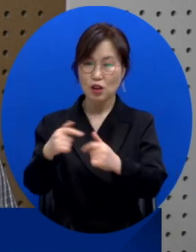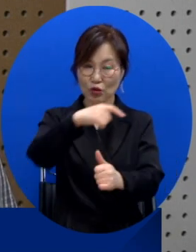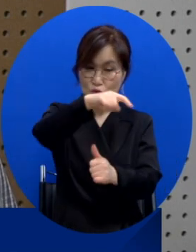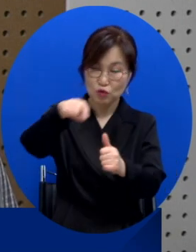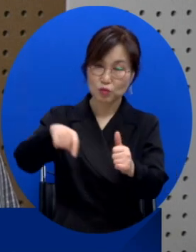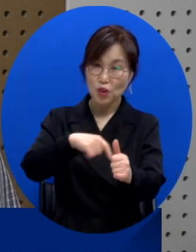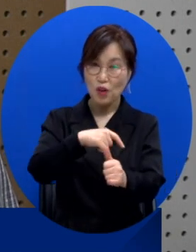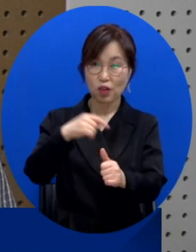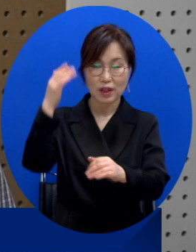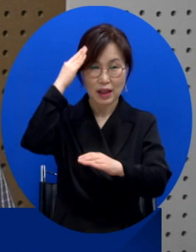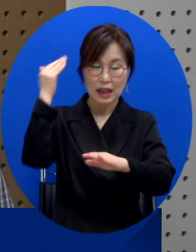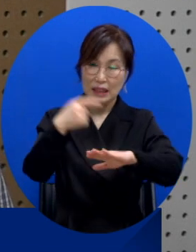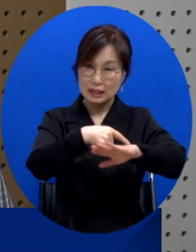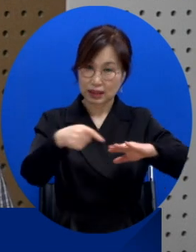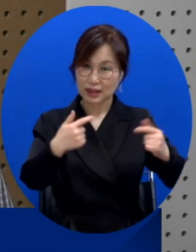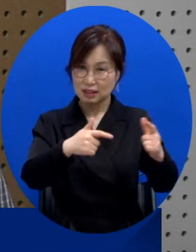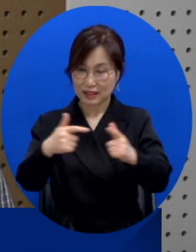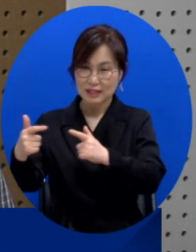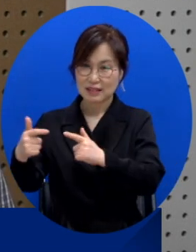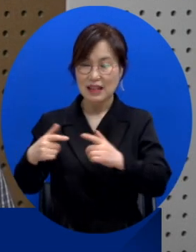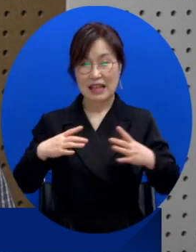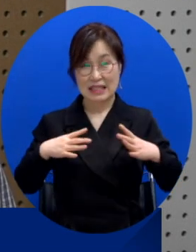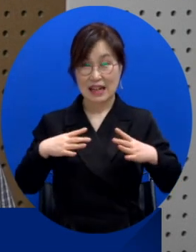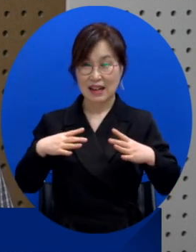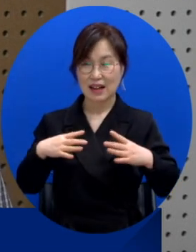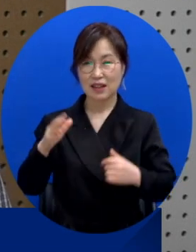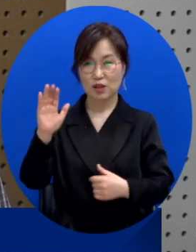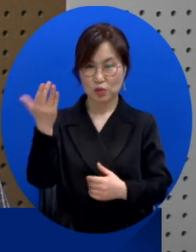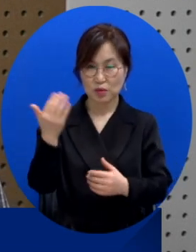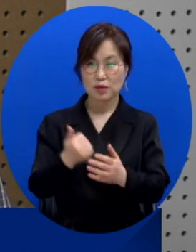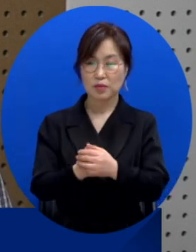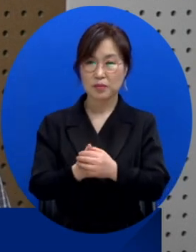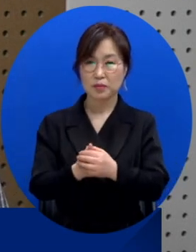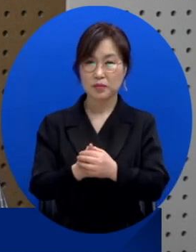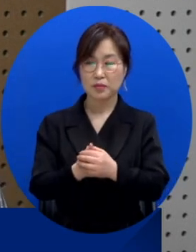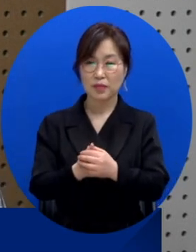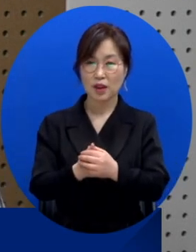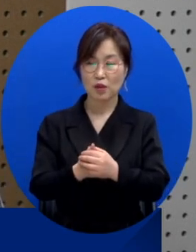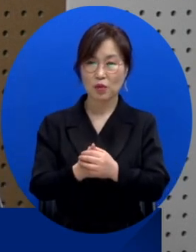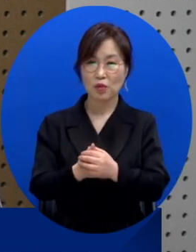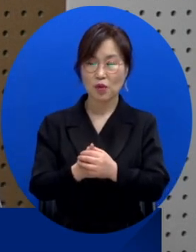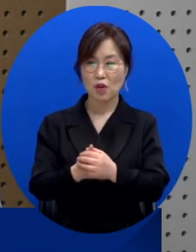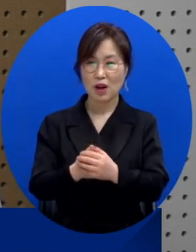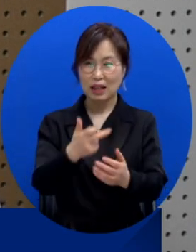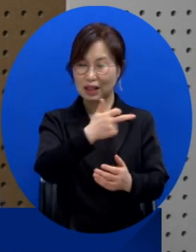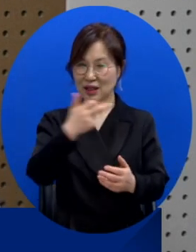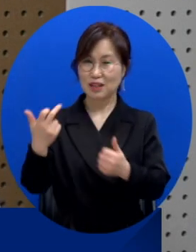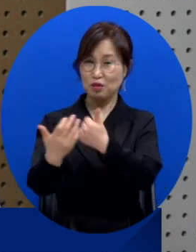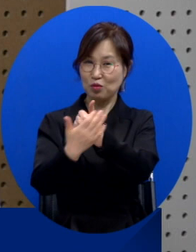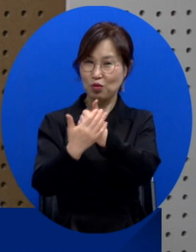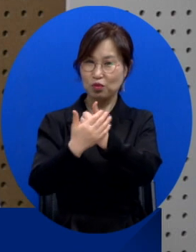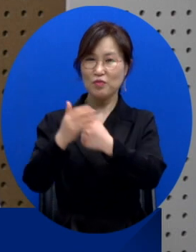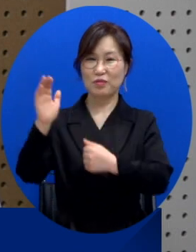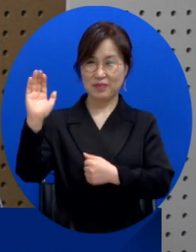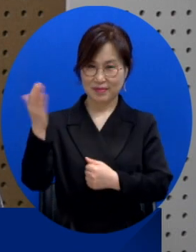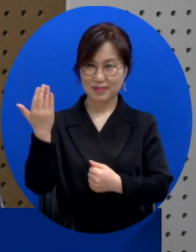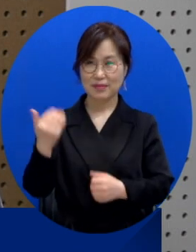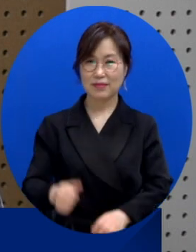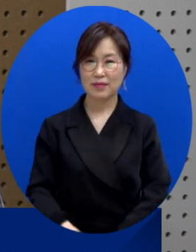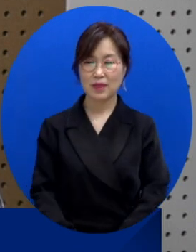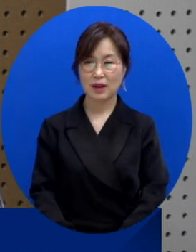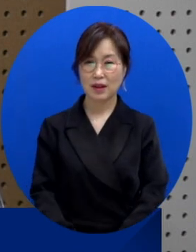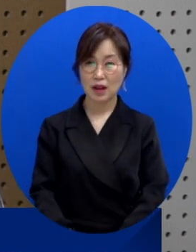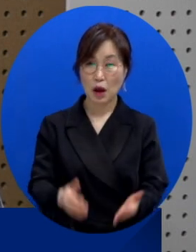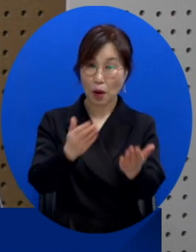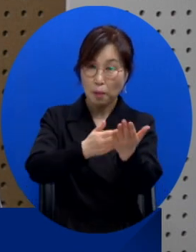사회에 크나큰 자부심을 안겨줄 뿐만 아니라 사역 면에서 천군 만마를 얻은 것 같습니다.